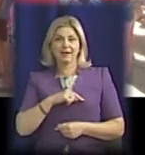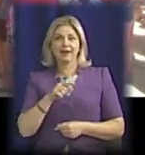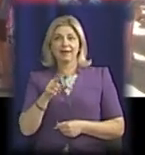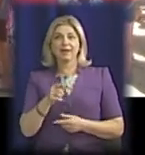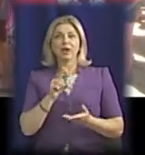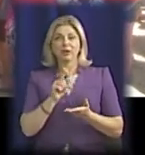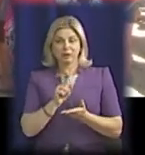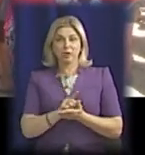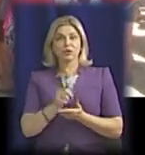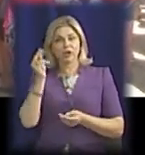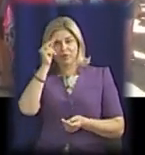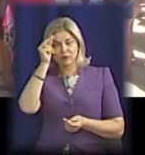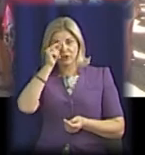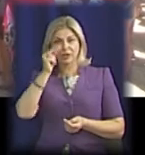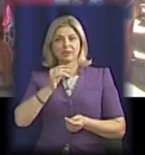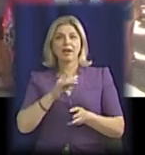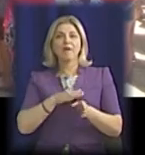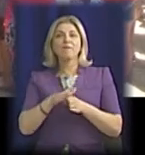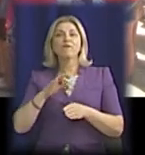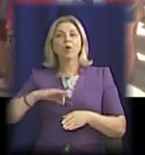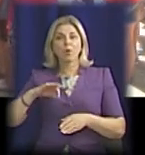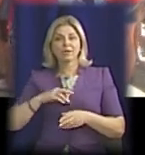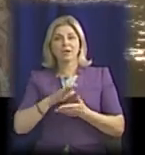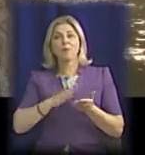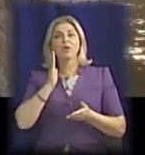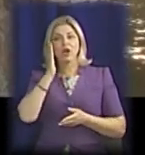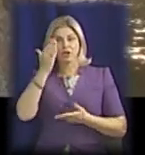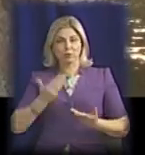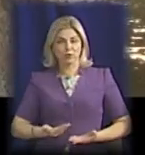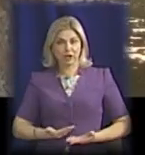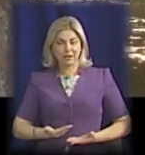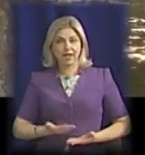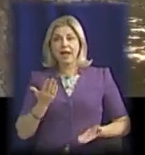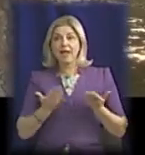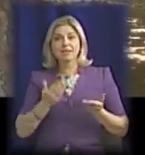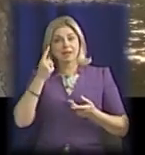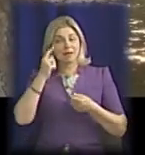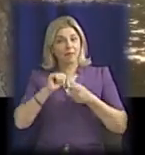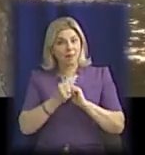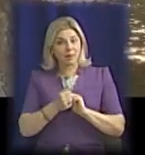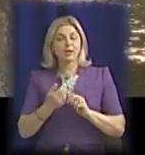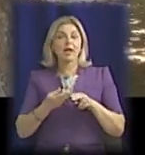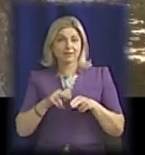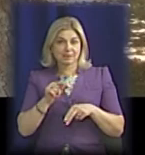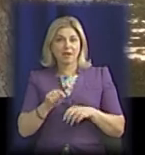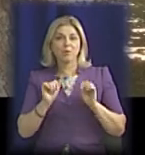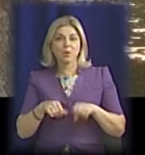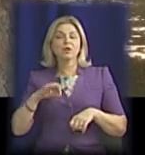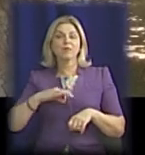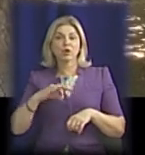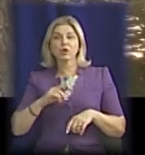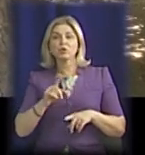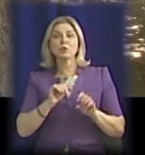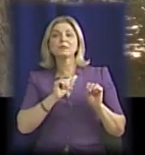можеш навчитися їх та використовувати в дальшому житті. Якщо запам'ятаєш, то це можна використовувати, ну, щоб